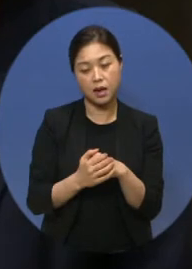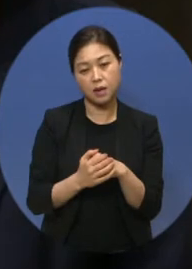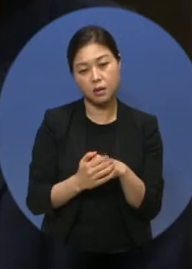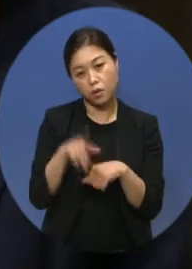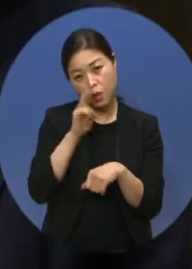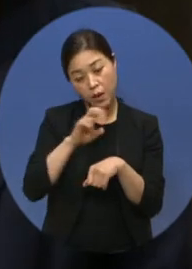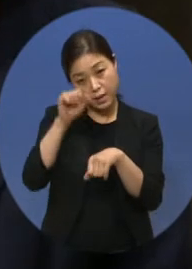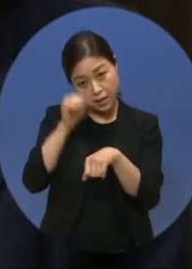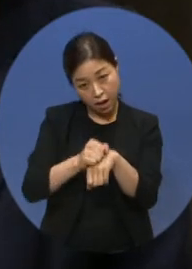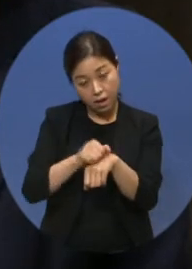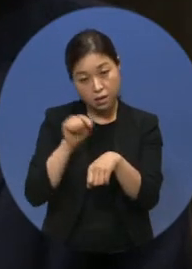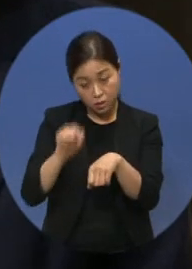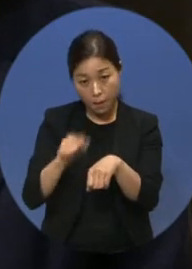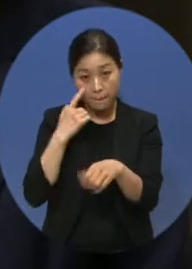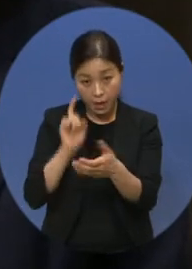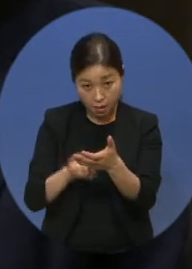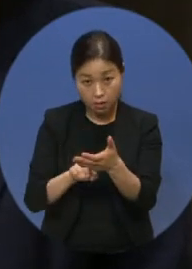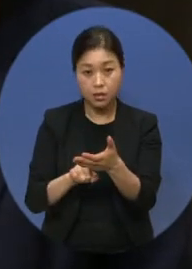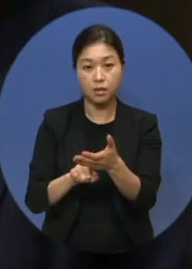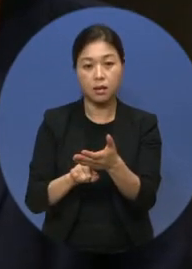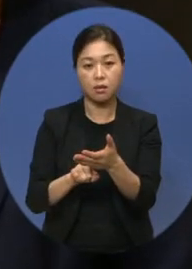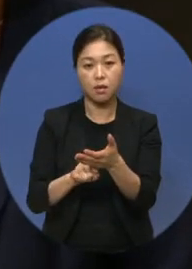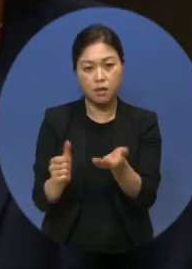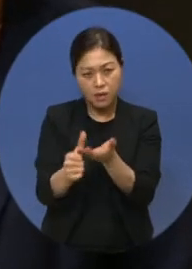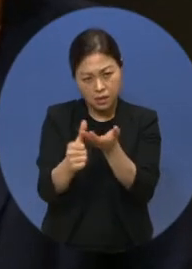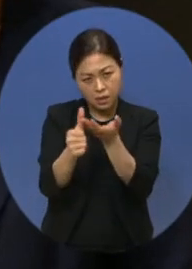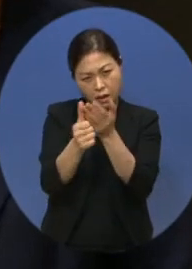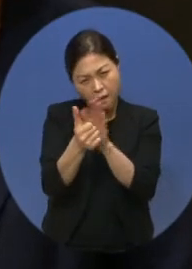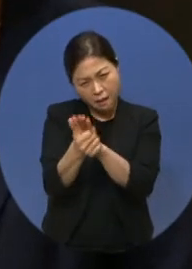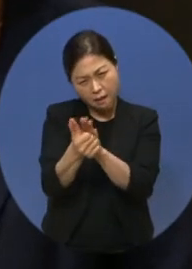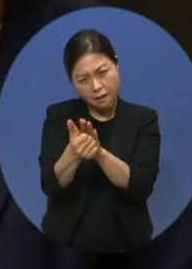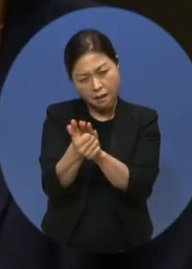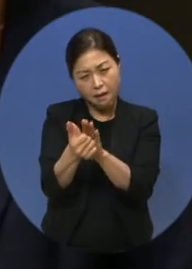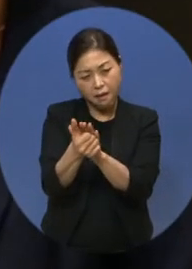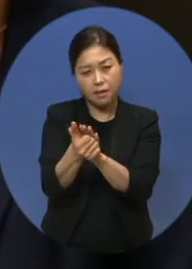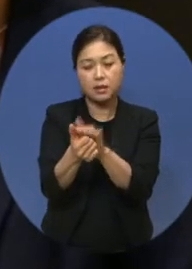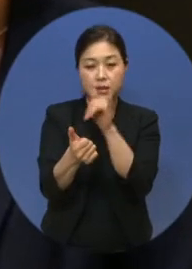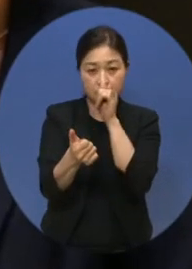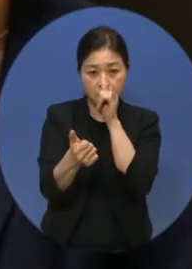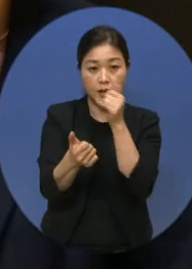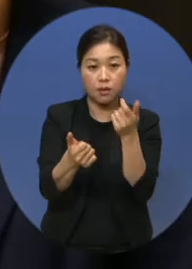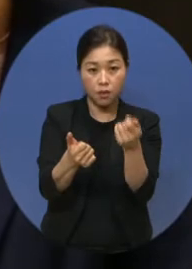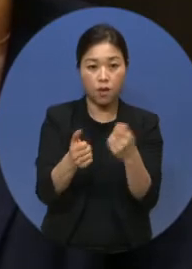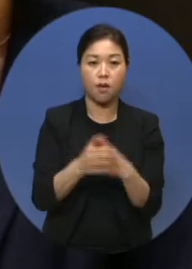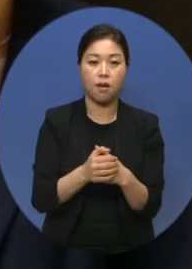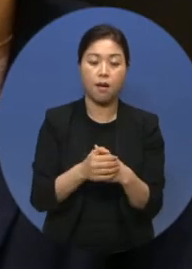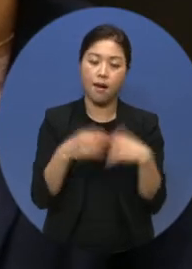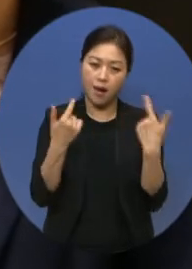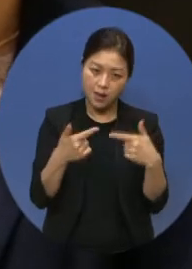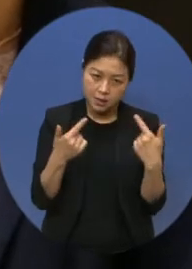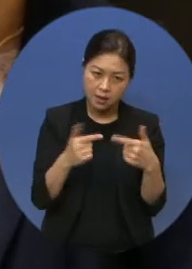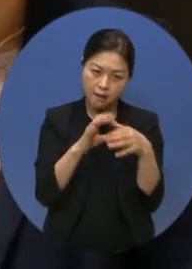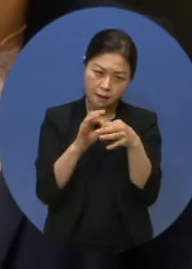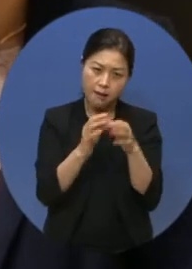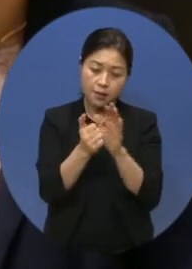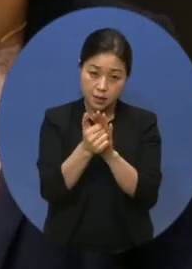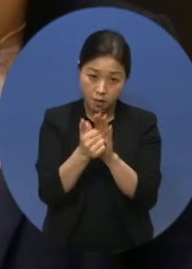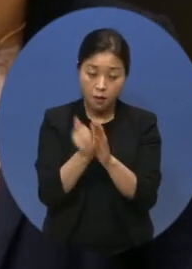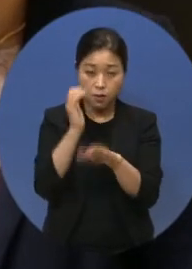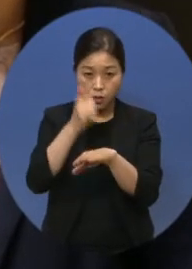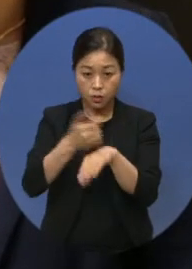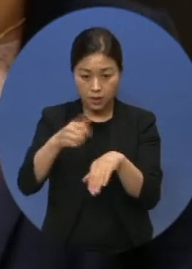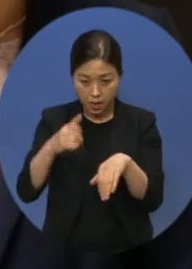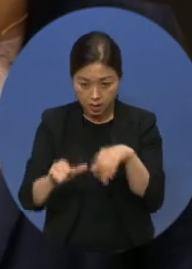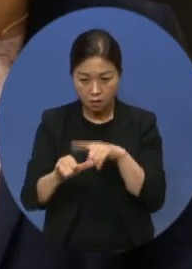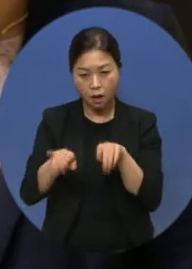특기를 보시고 계속 지속적으로 후원하시고 뒤에서 서포트 하셔가지고 이 친구들을 이 자리까지